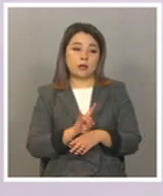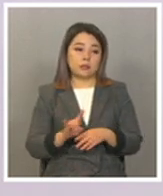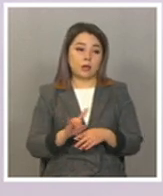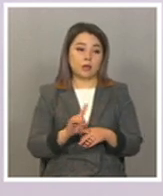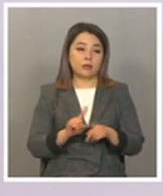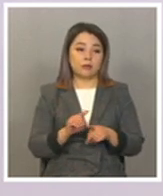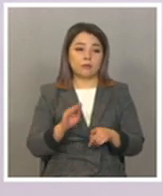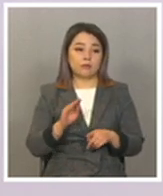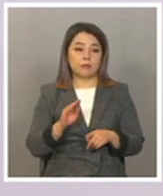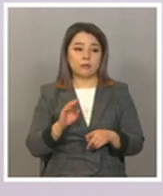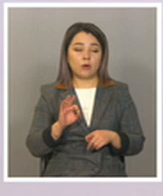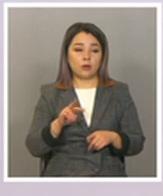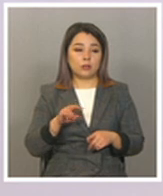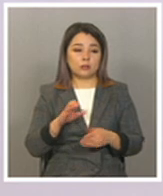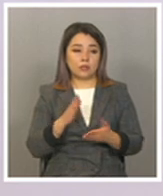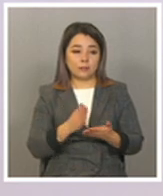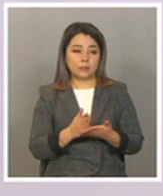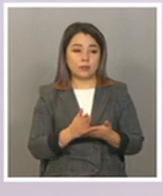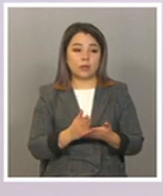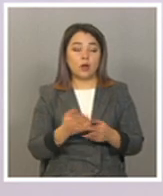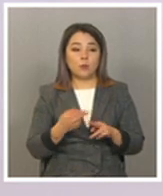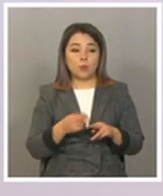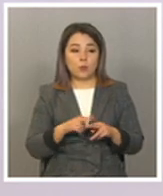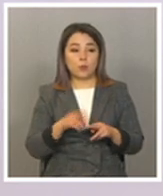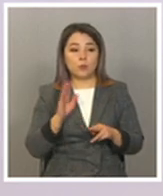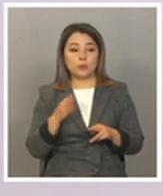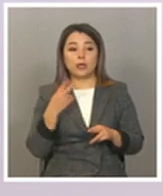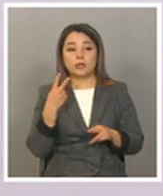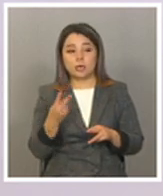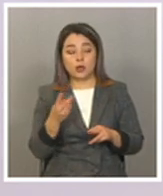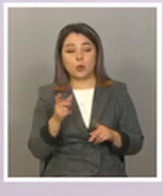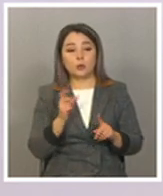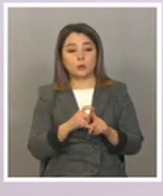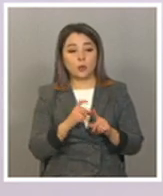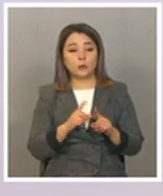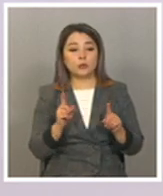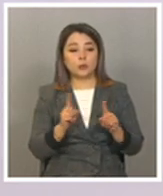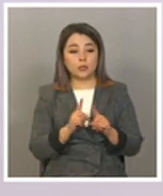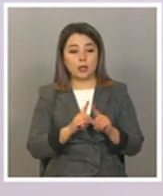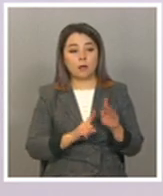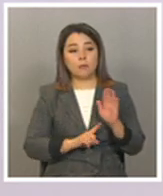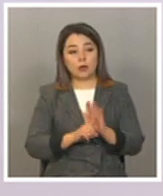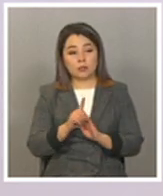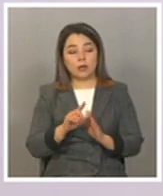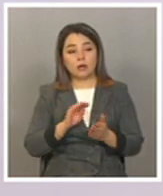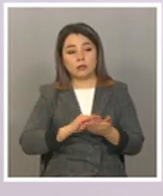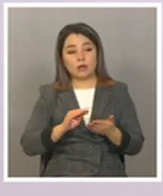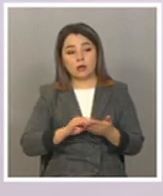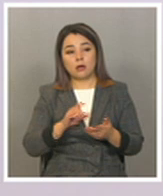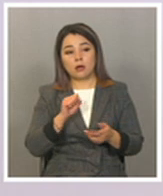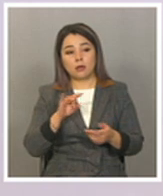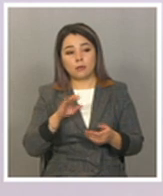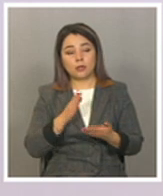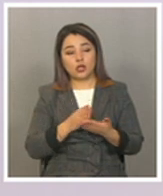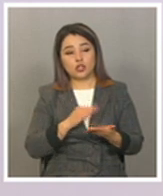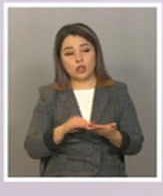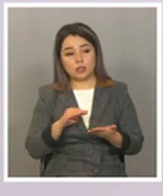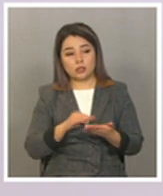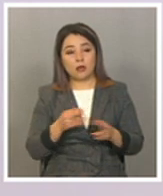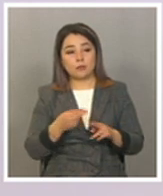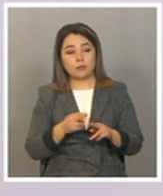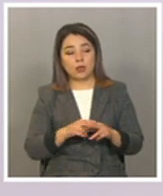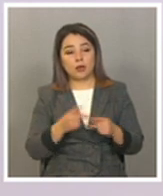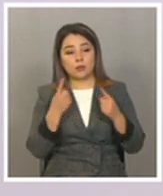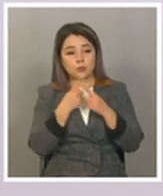яғни false, болады. Екі сөзде бас әріппен жазылады. Мәліметтер